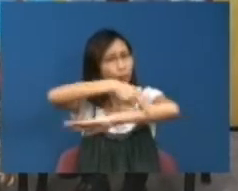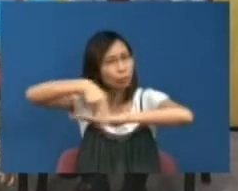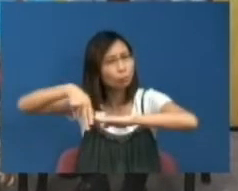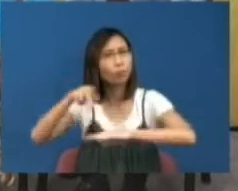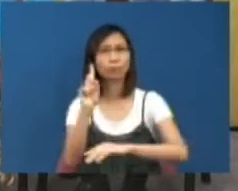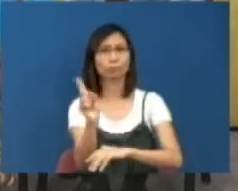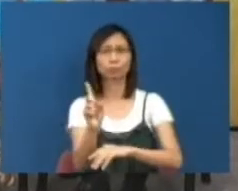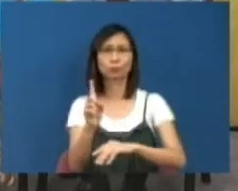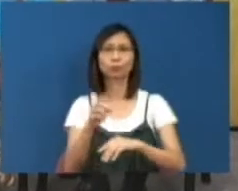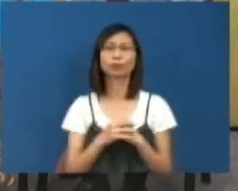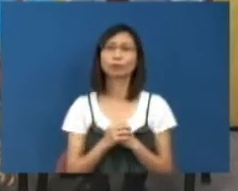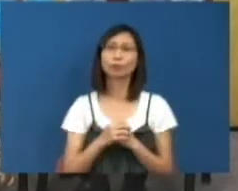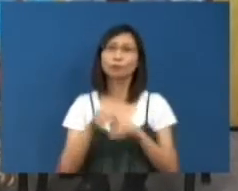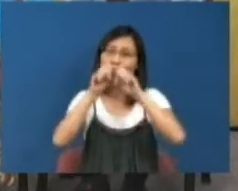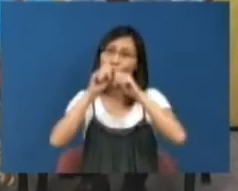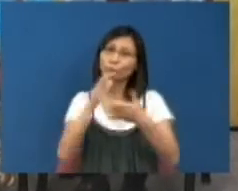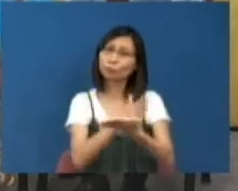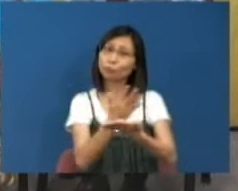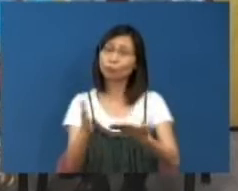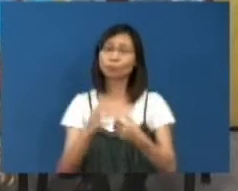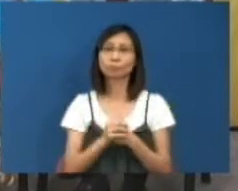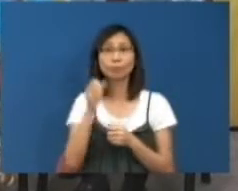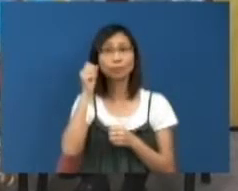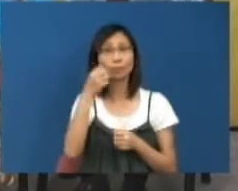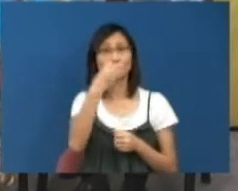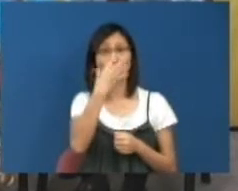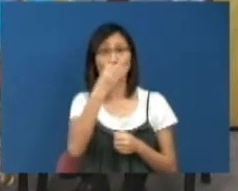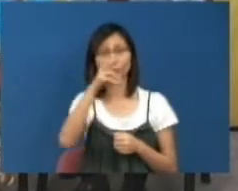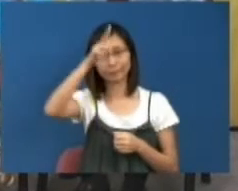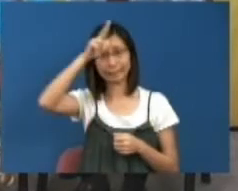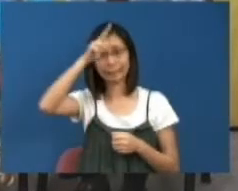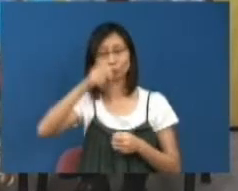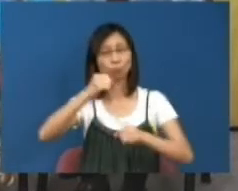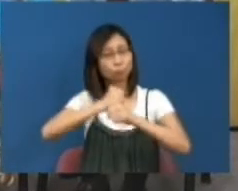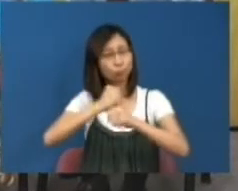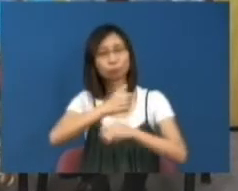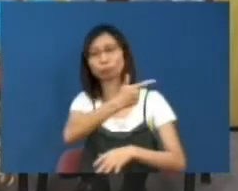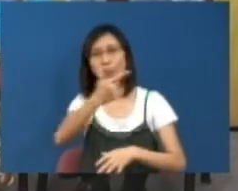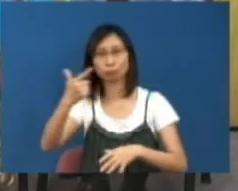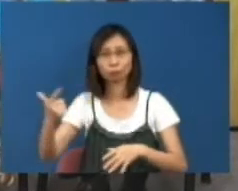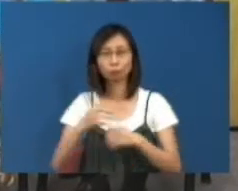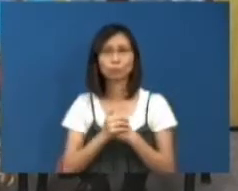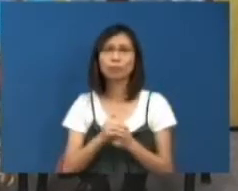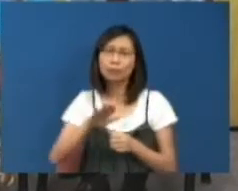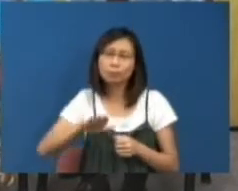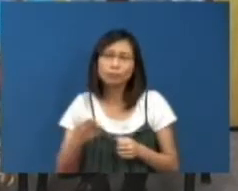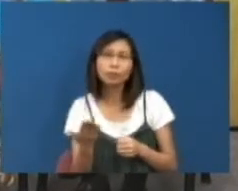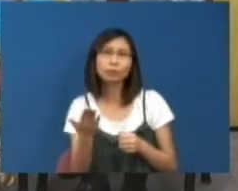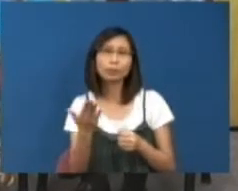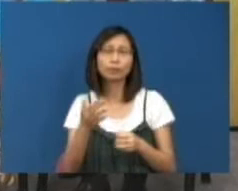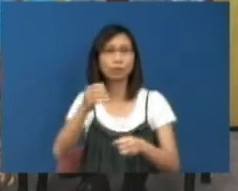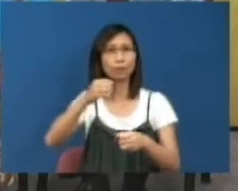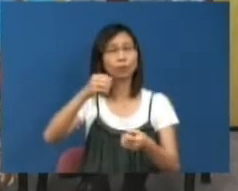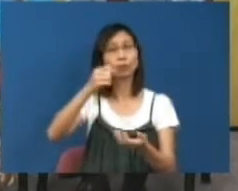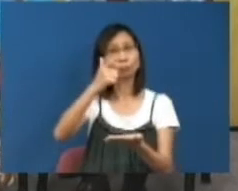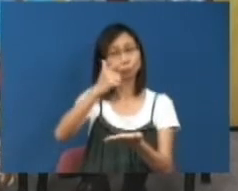享一下咧？ 係，咁啊，特區政府咧，佢其實都做咗好多功夫。不過咧，佢嗰個重點咧就係擺喺